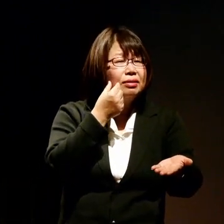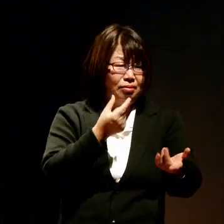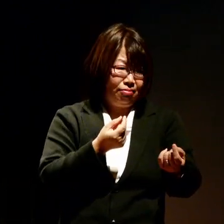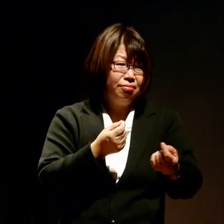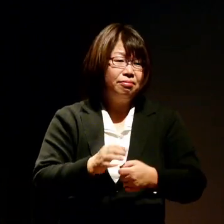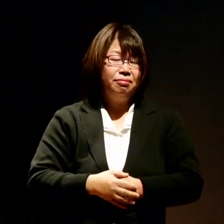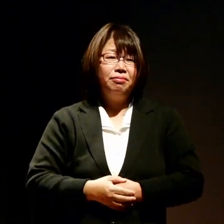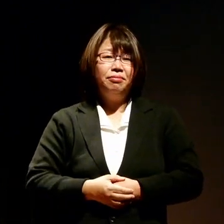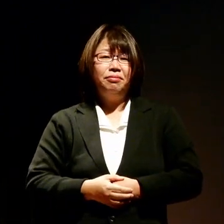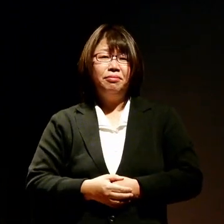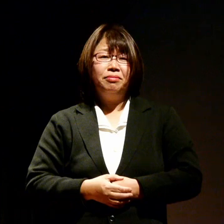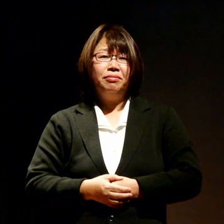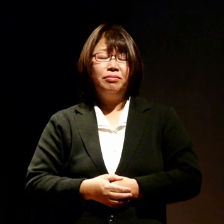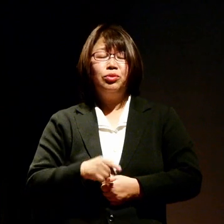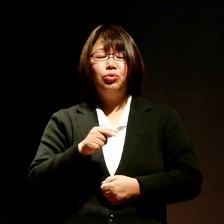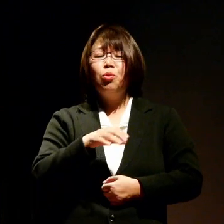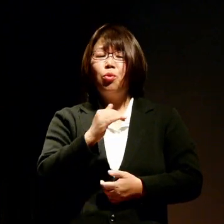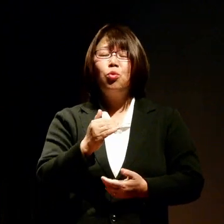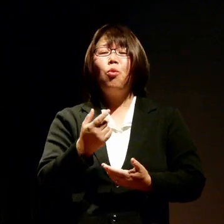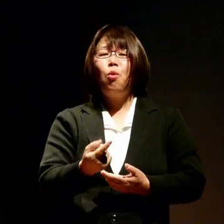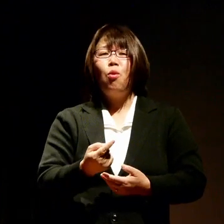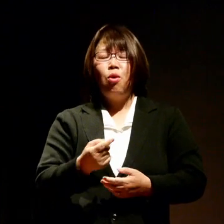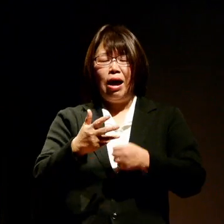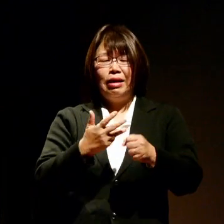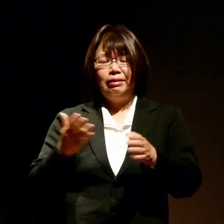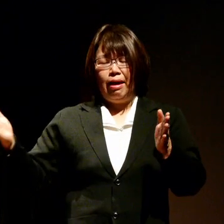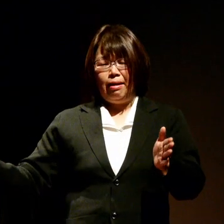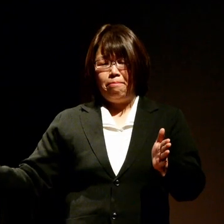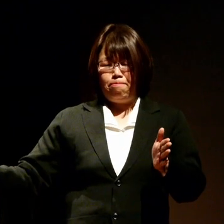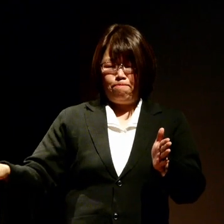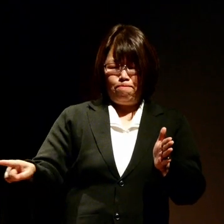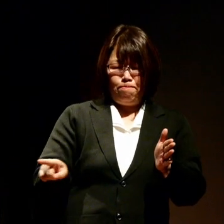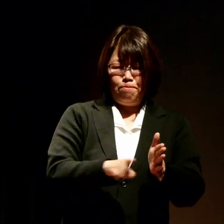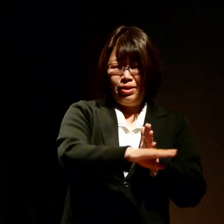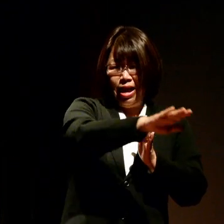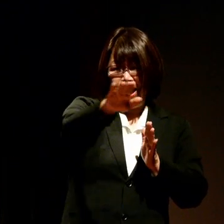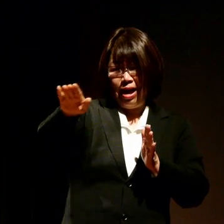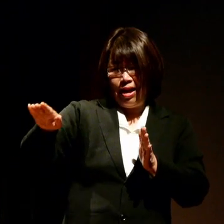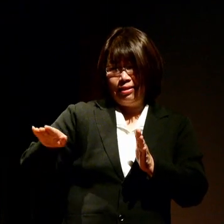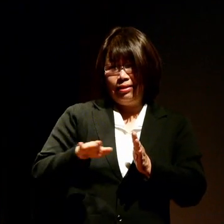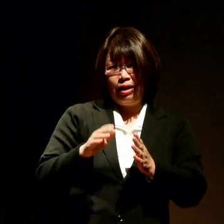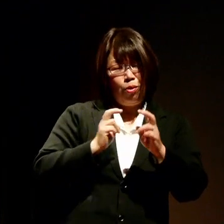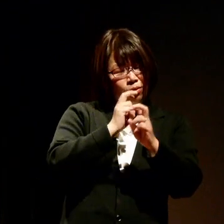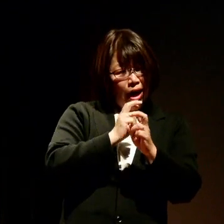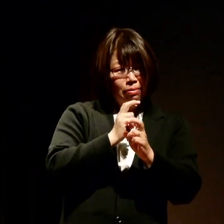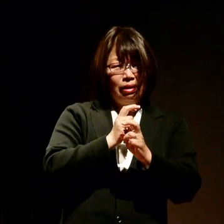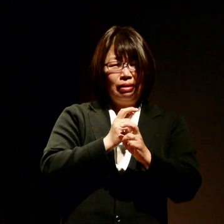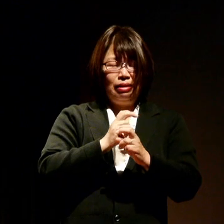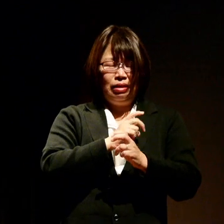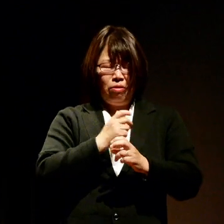。そんなことを8年間皆さんの悩みや葛藤